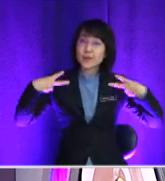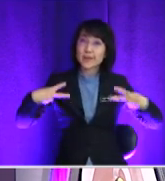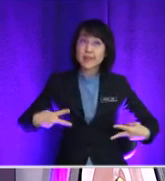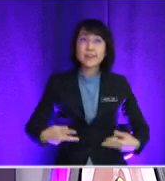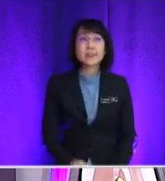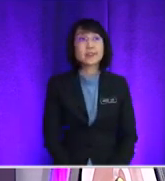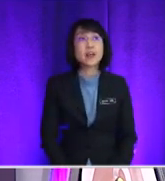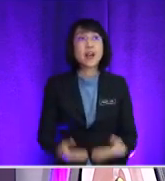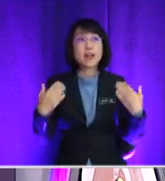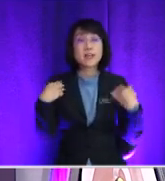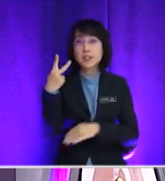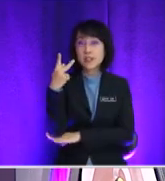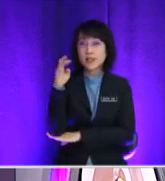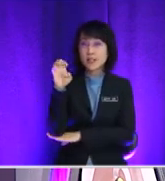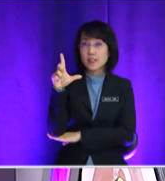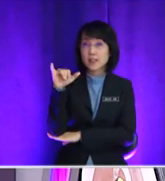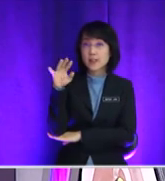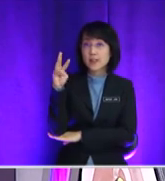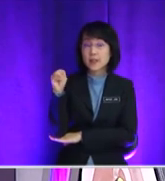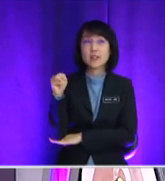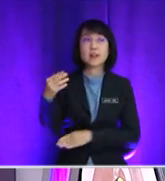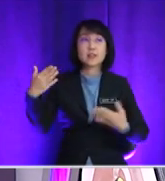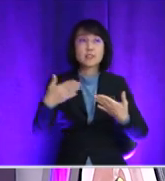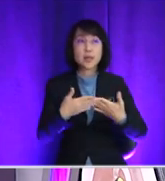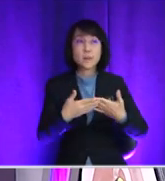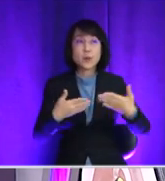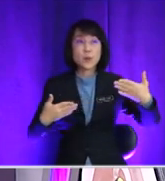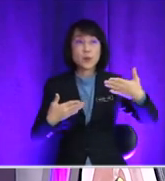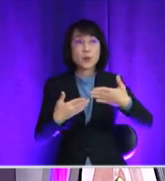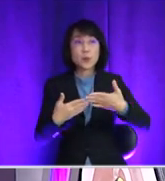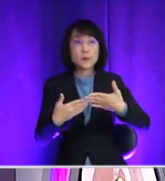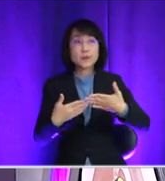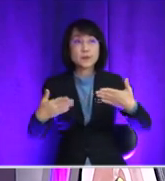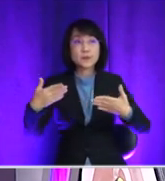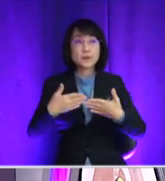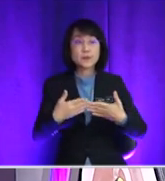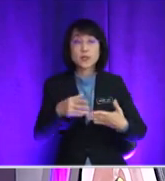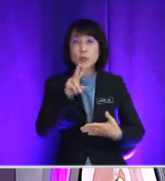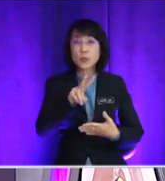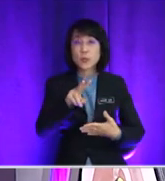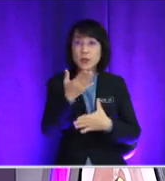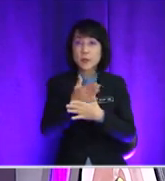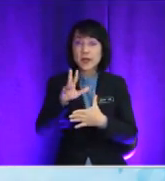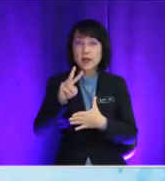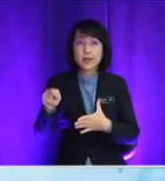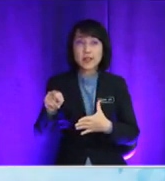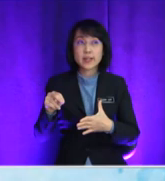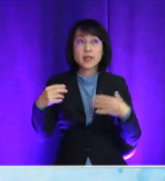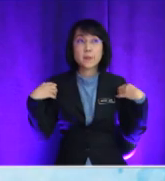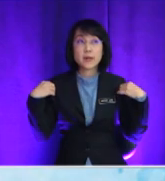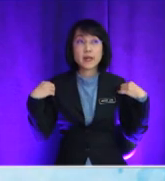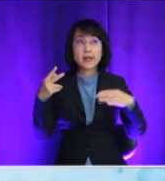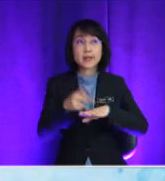kenal ada kelinci menyambungkan menjatuhkan dua bagian pakaian kita pilih kelim belakang